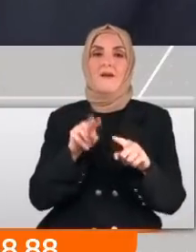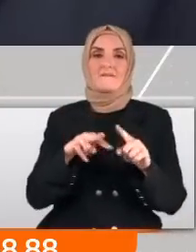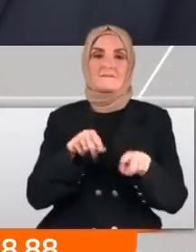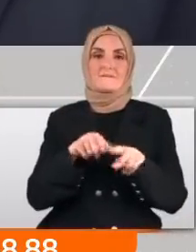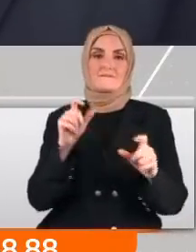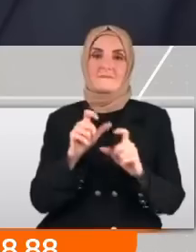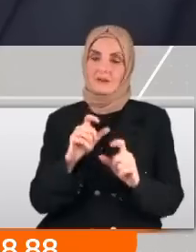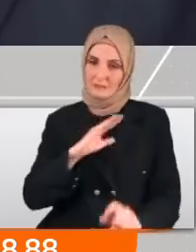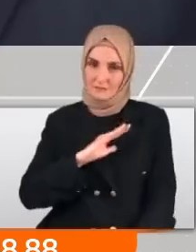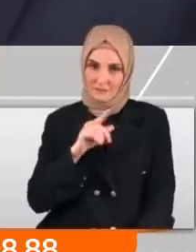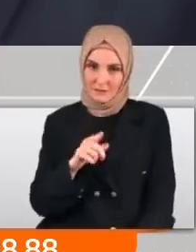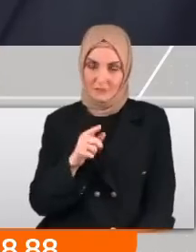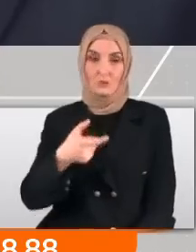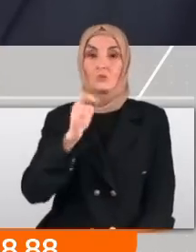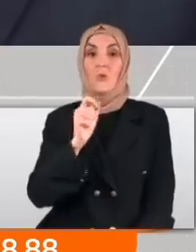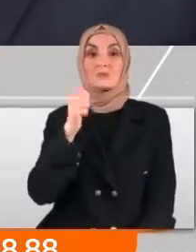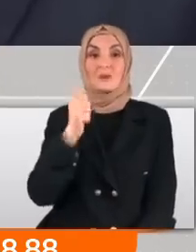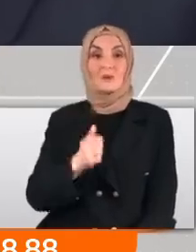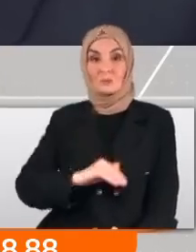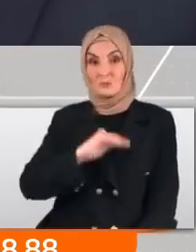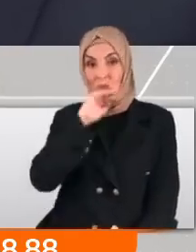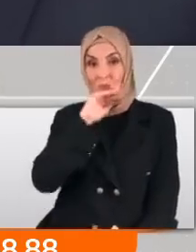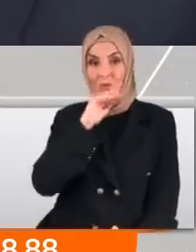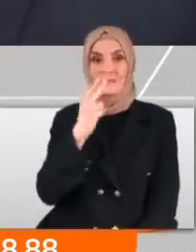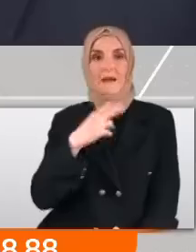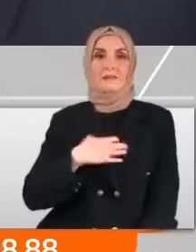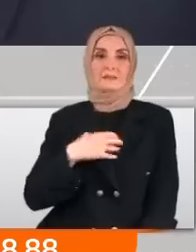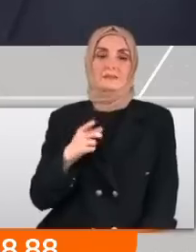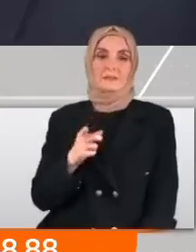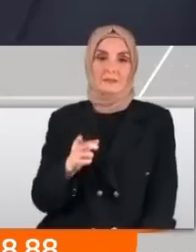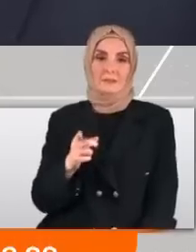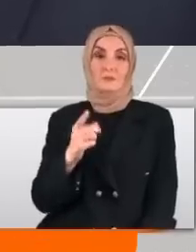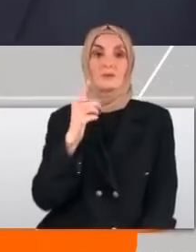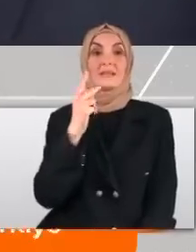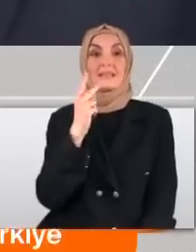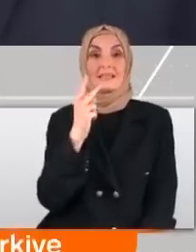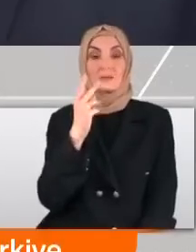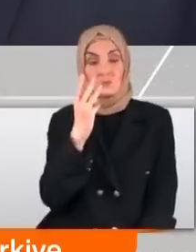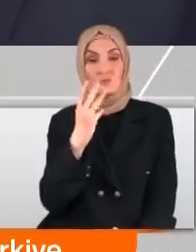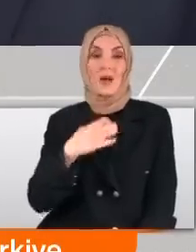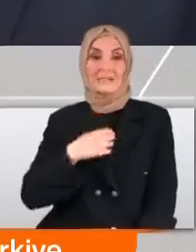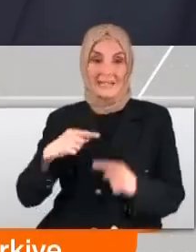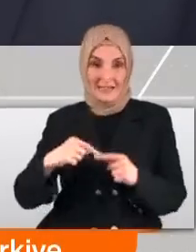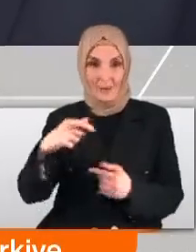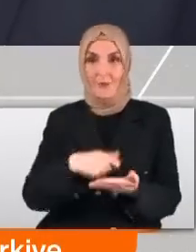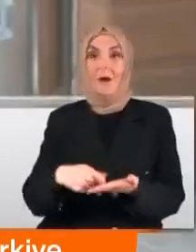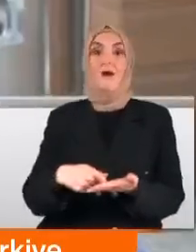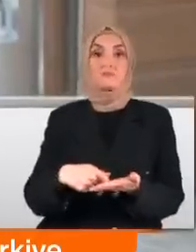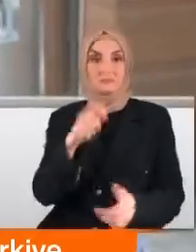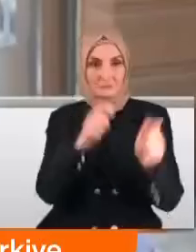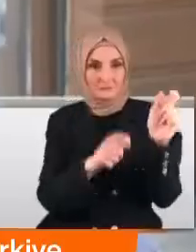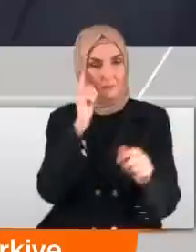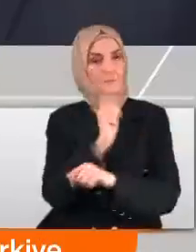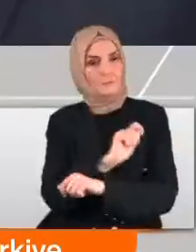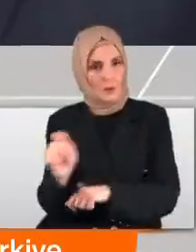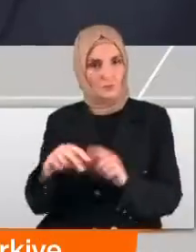2 Haziran'da dolmuş oluyor. 3 Haziran'dan itibaren maaşını almayan EYT'liler başvurarak avans alabilirler.